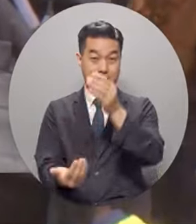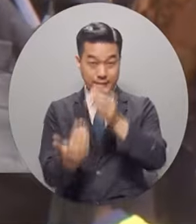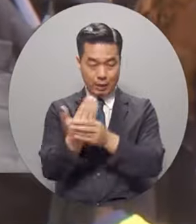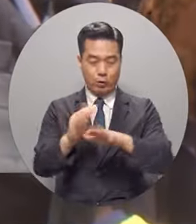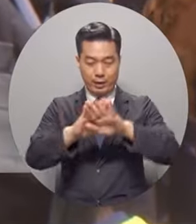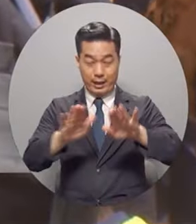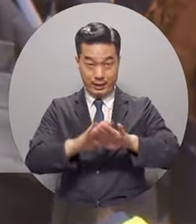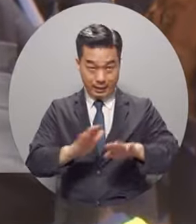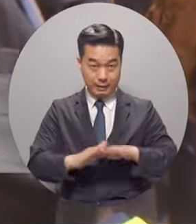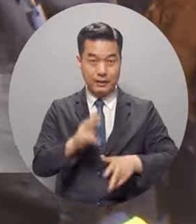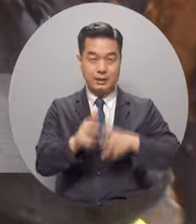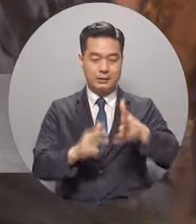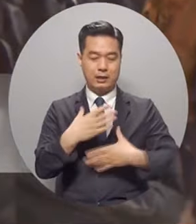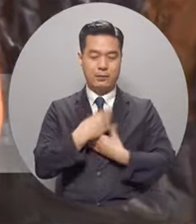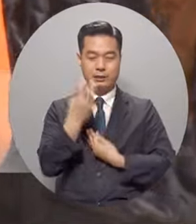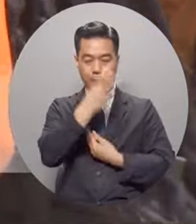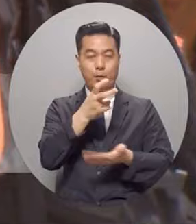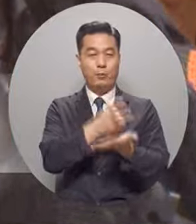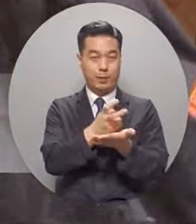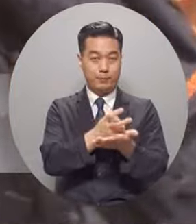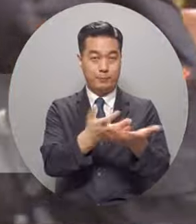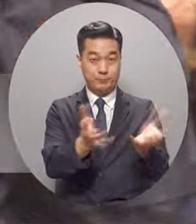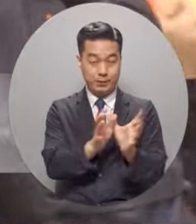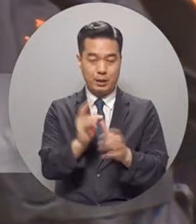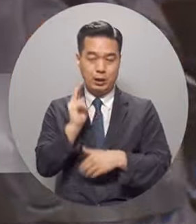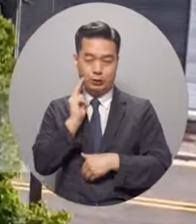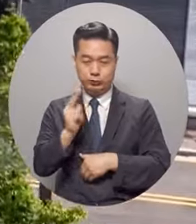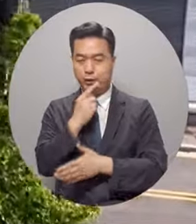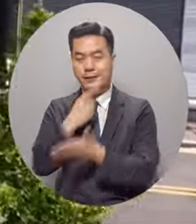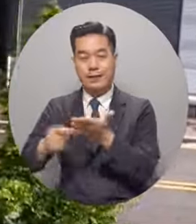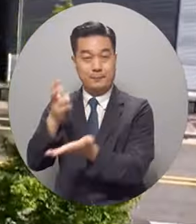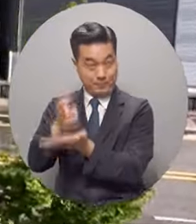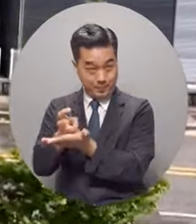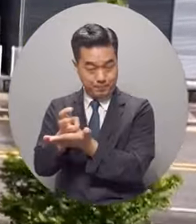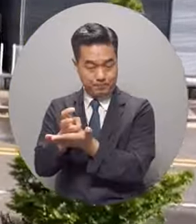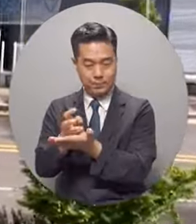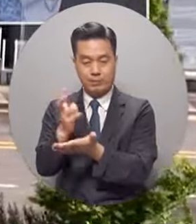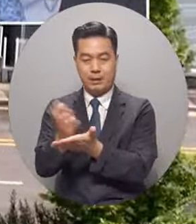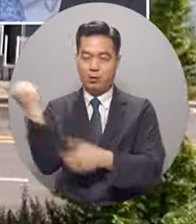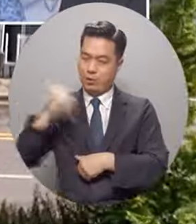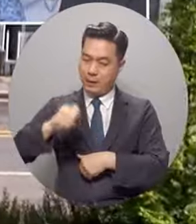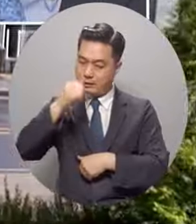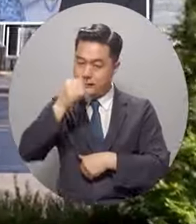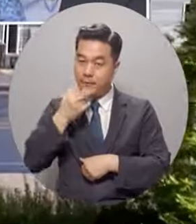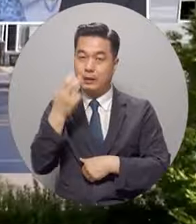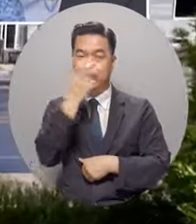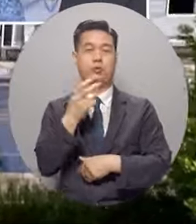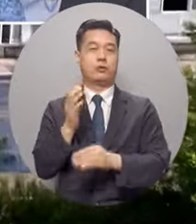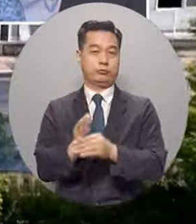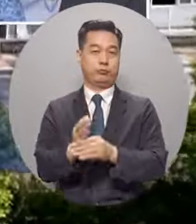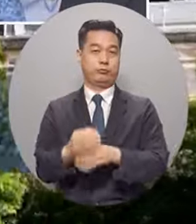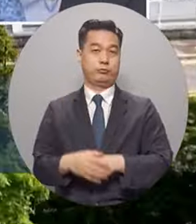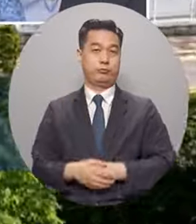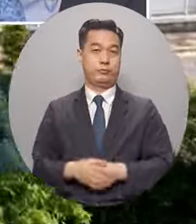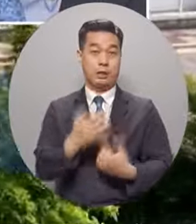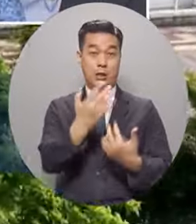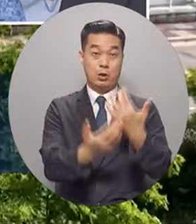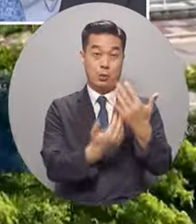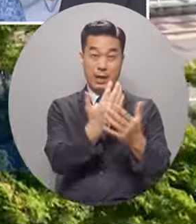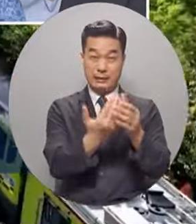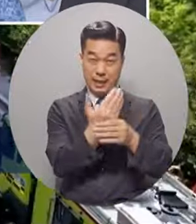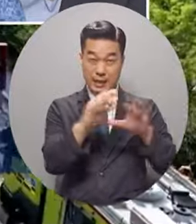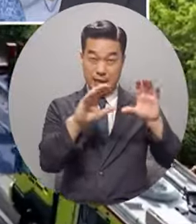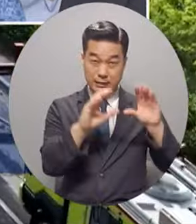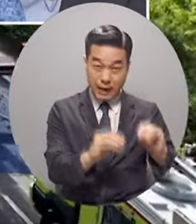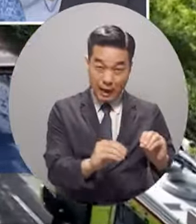대로 산업안전보건법과 중대재해법 위반 여부를 조사하기 위해서입니다. 화재 진압과 현장 수습을 하는데